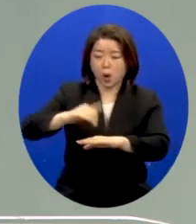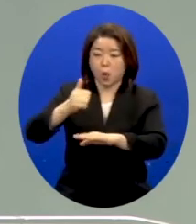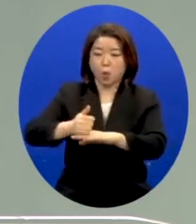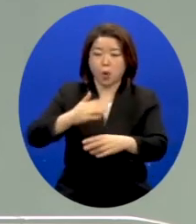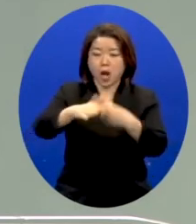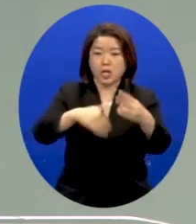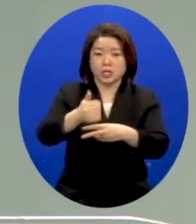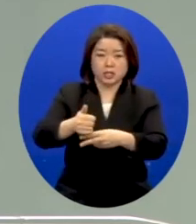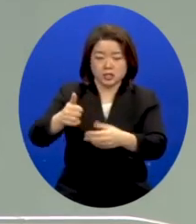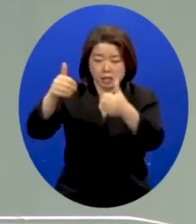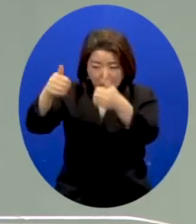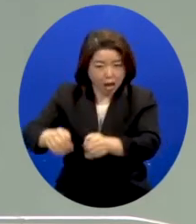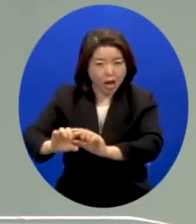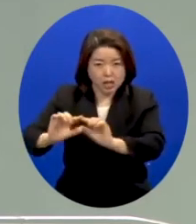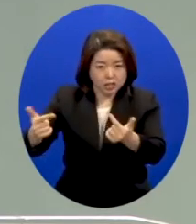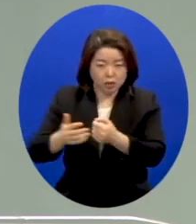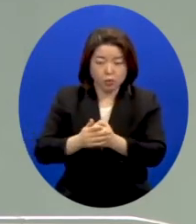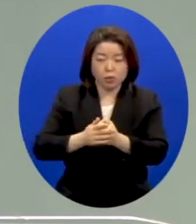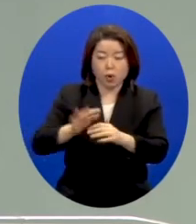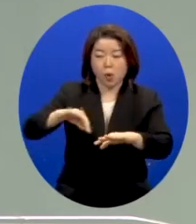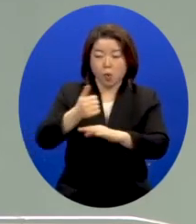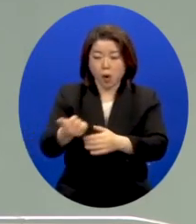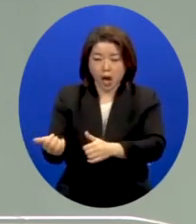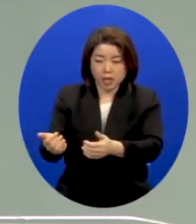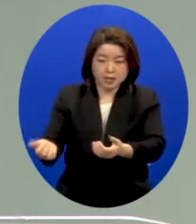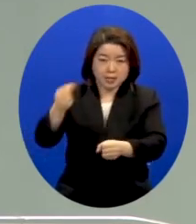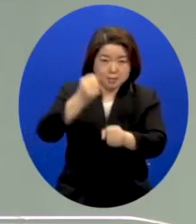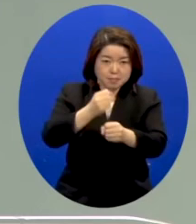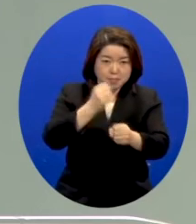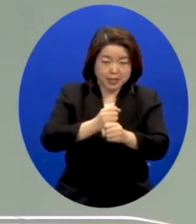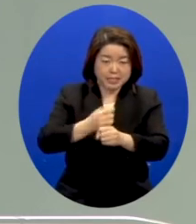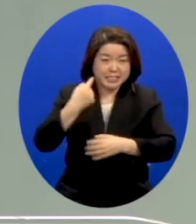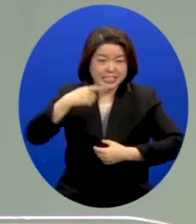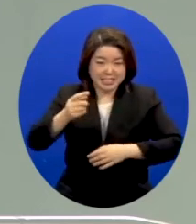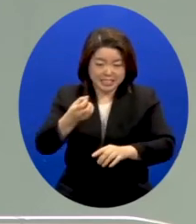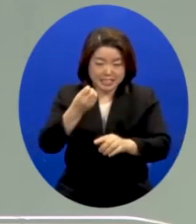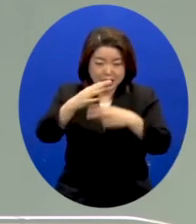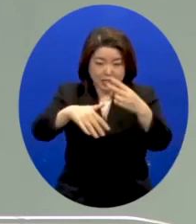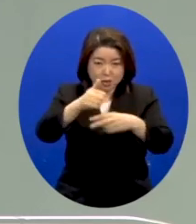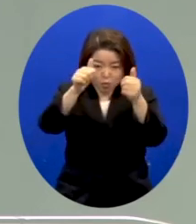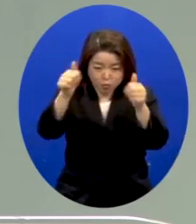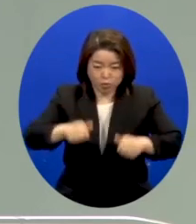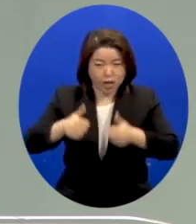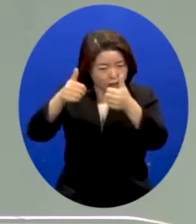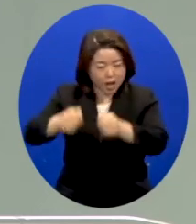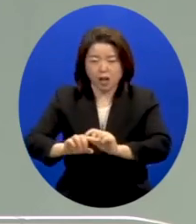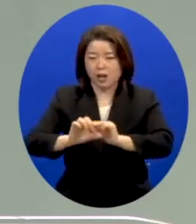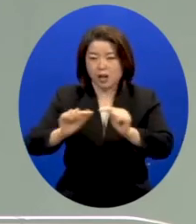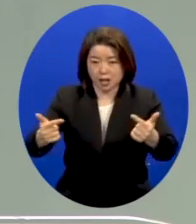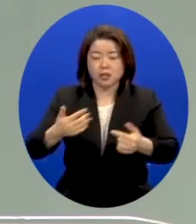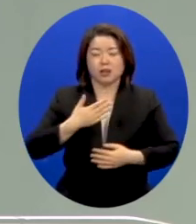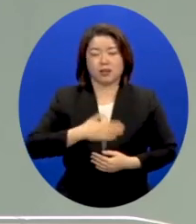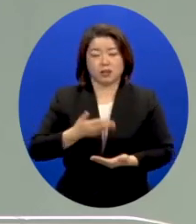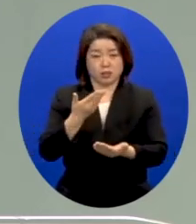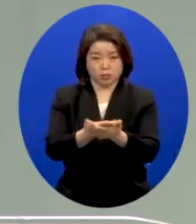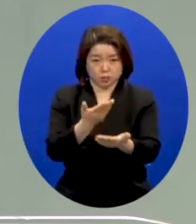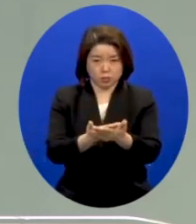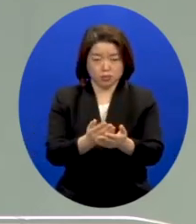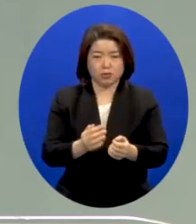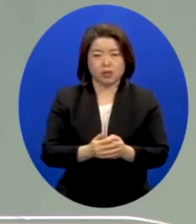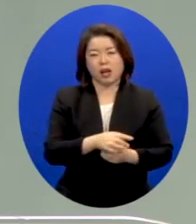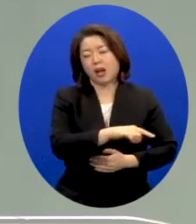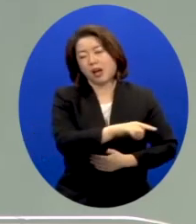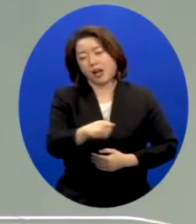섬기지 져 아니하고 왕이 세우신 금 신상에 계 절 하지도 많이 할 줄을 봐 옵소서 하나님을 진짜 앓았던